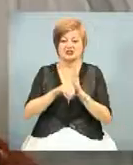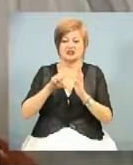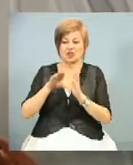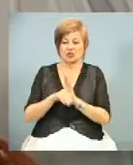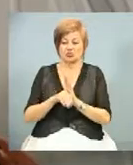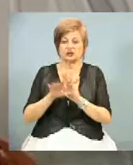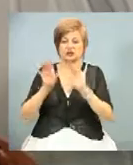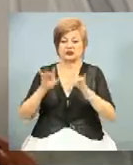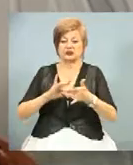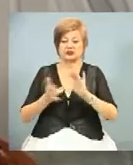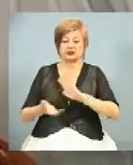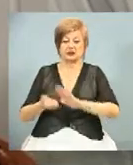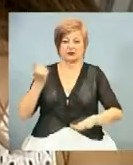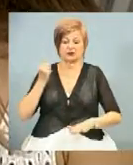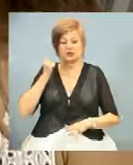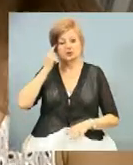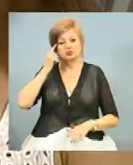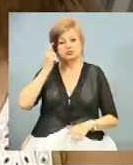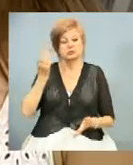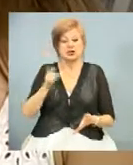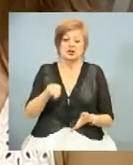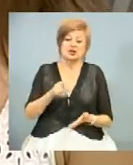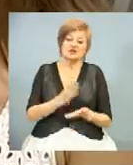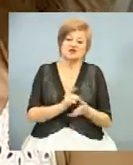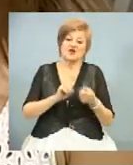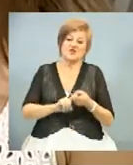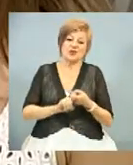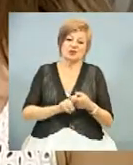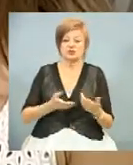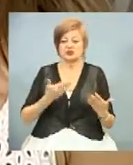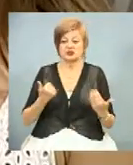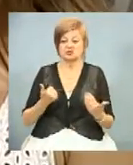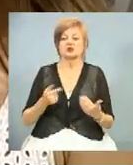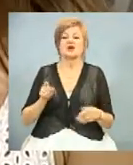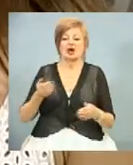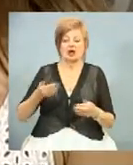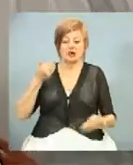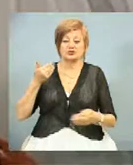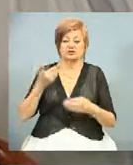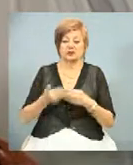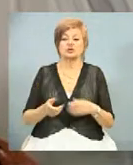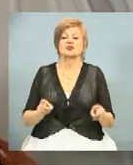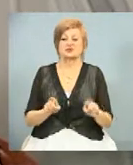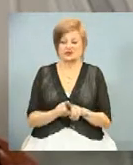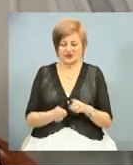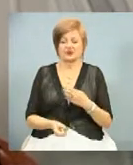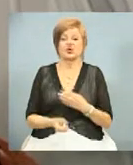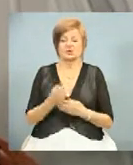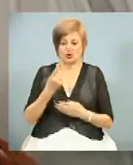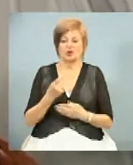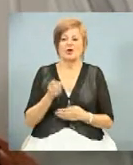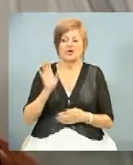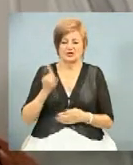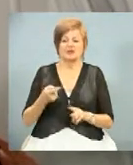файл з інтернету, то звідки мені знати, є там вірус чи немає? От таке. Рано чи пізно вірус все одно з'явиться там на